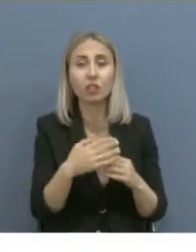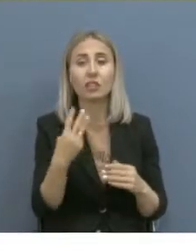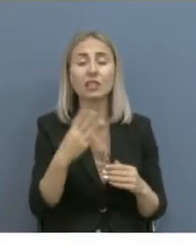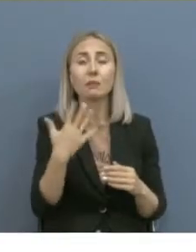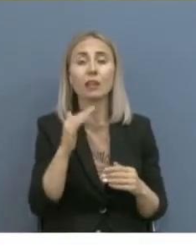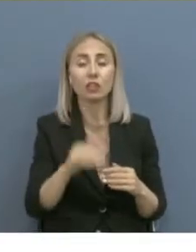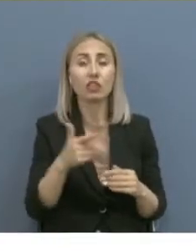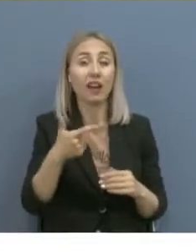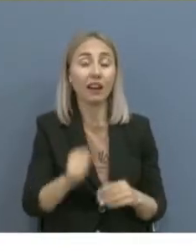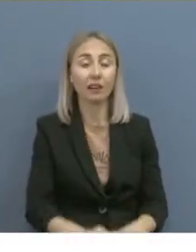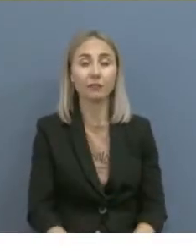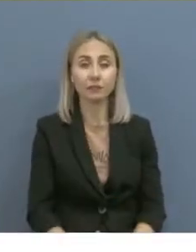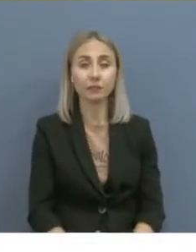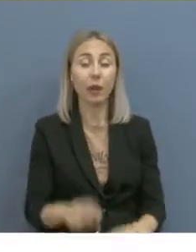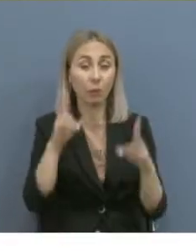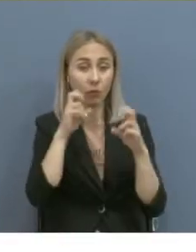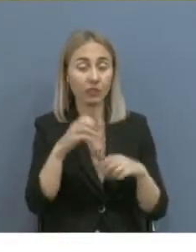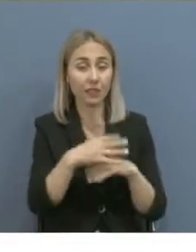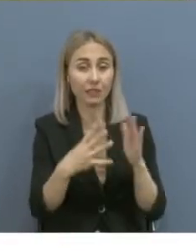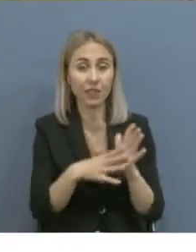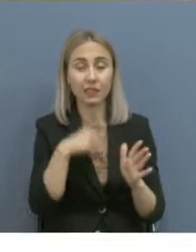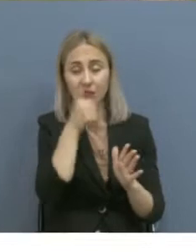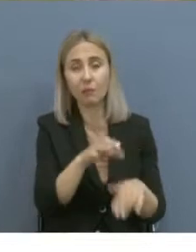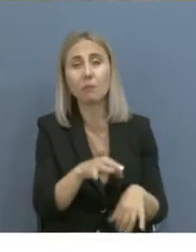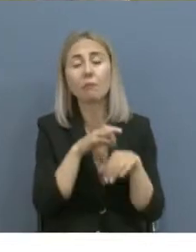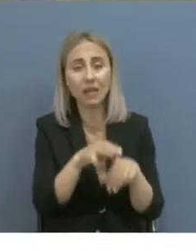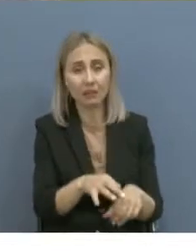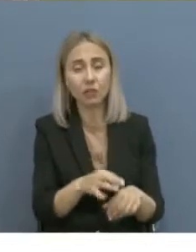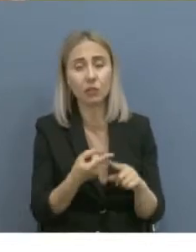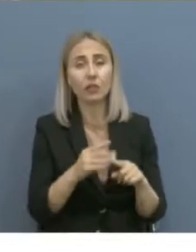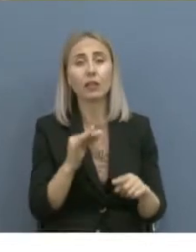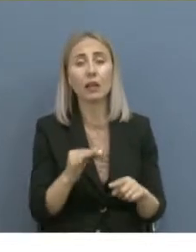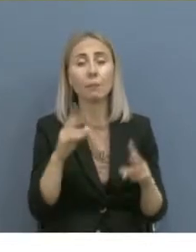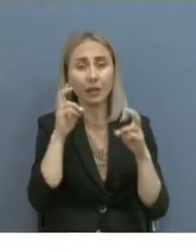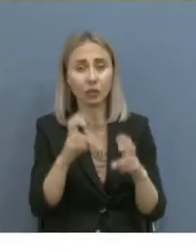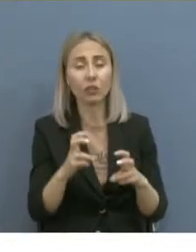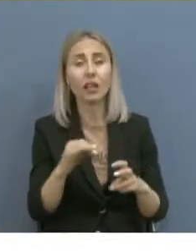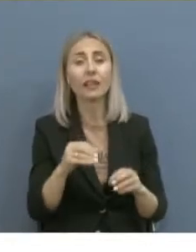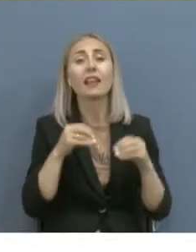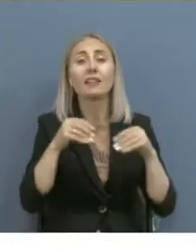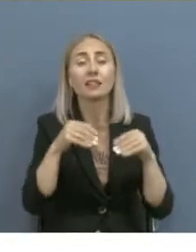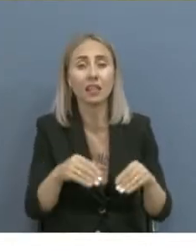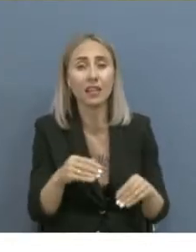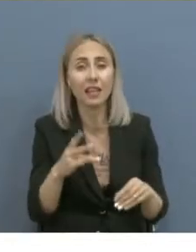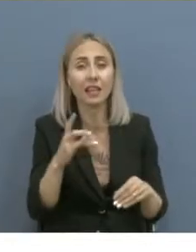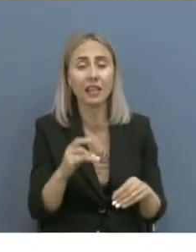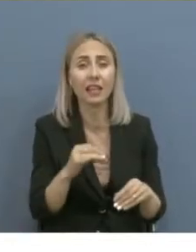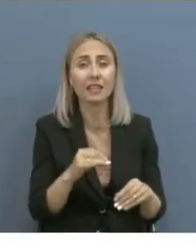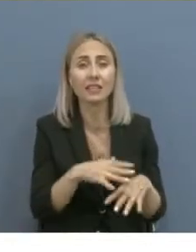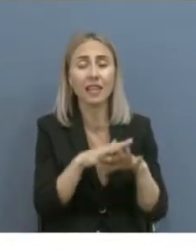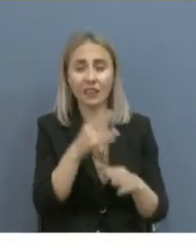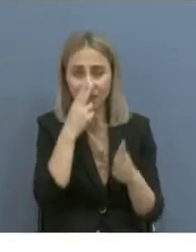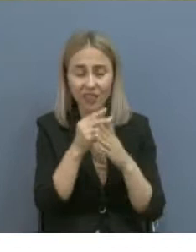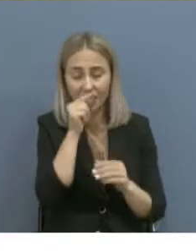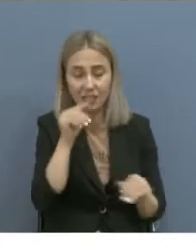Шегірткенің шабуылына 2019 жылы мониторинг жүргізілді. Жергілікті бюджеттен биыл зиянды шыбын шіркеймен күреске